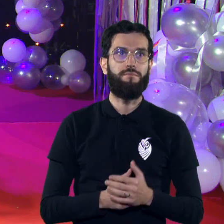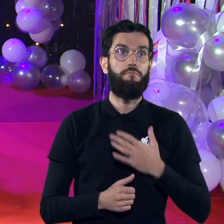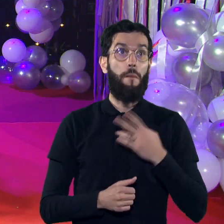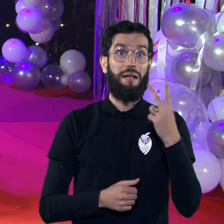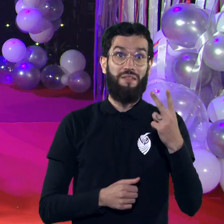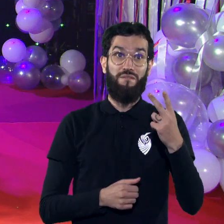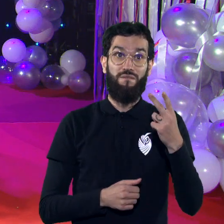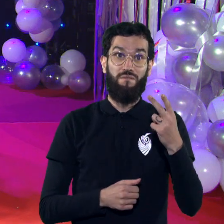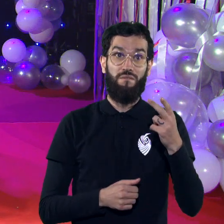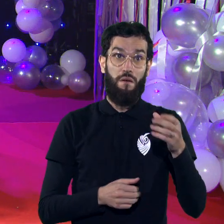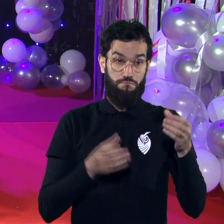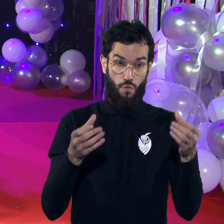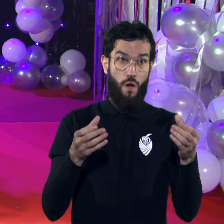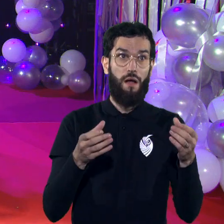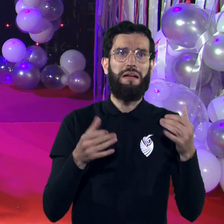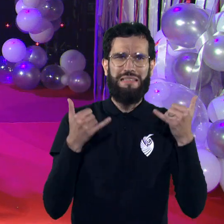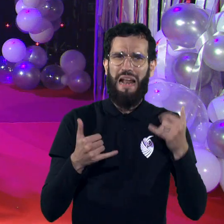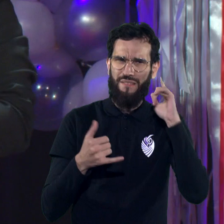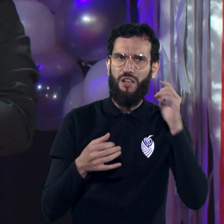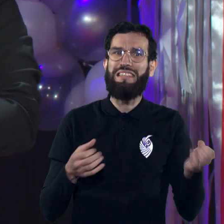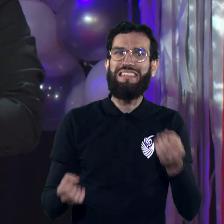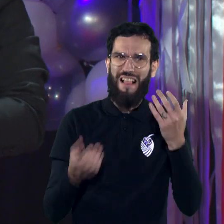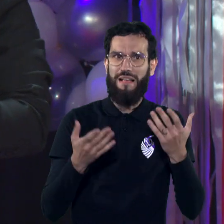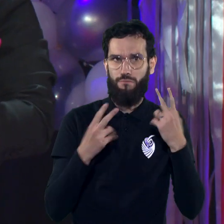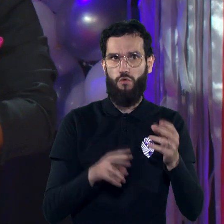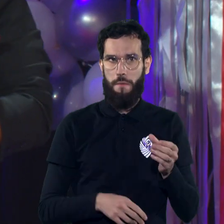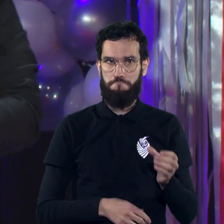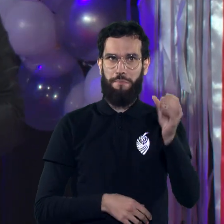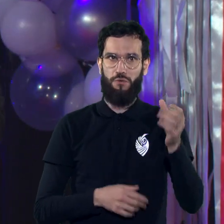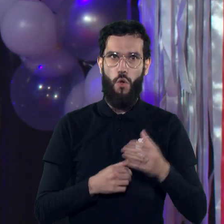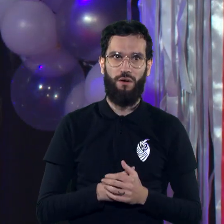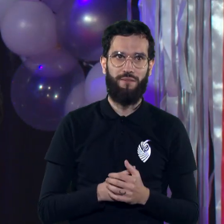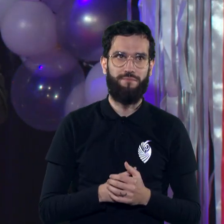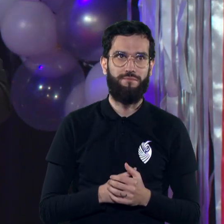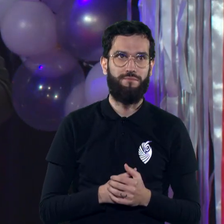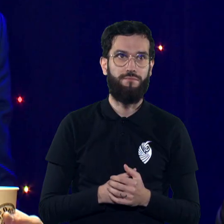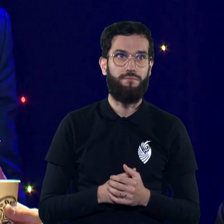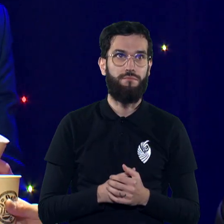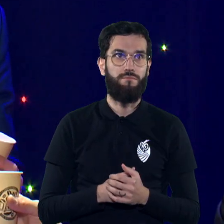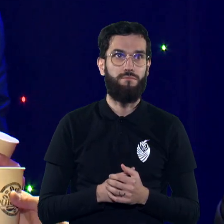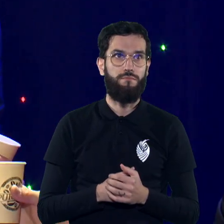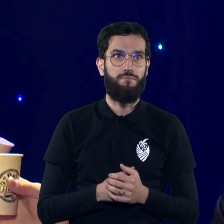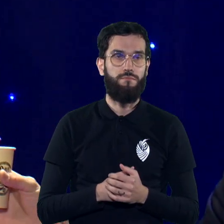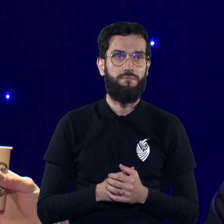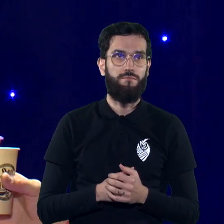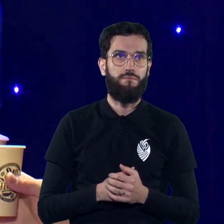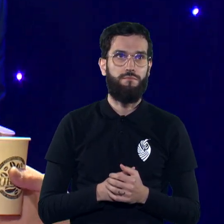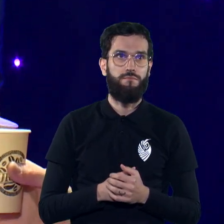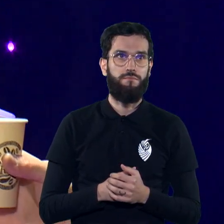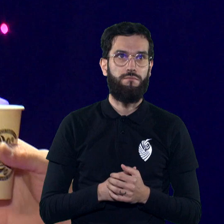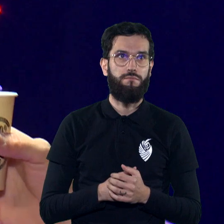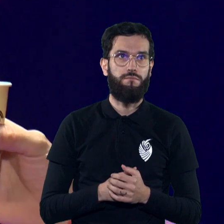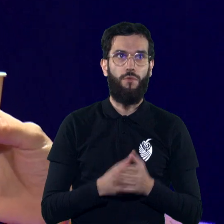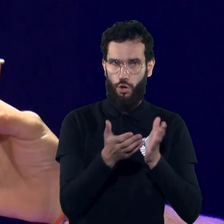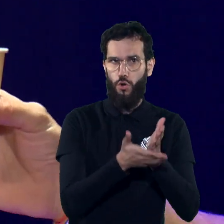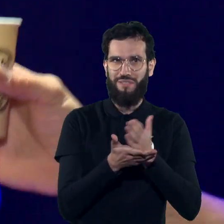Mám tu dva poháre, tak môžeme si pripiť. Vlastne máme Silvestra, nech sa páči. Ďakujem, ďakujem. Tak podelíme sa, hej.